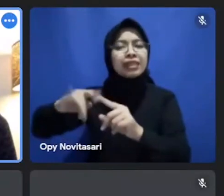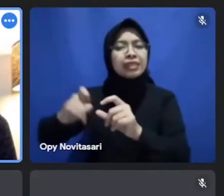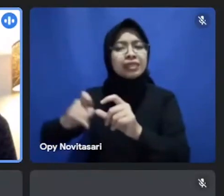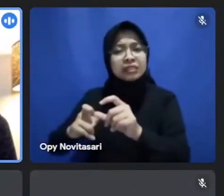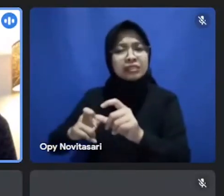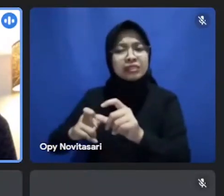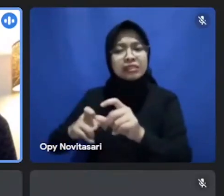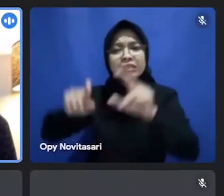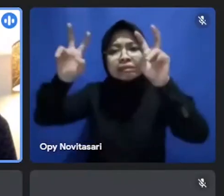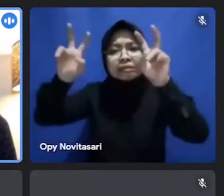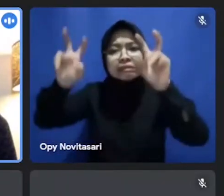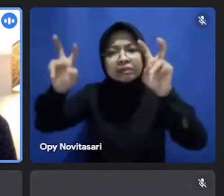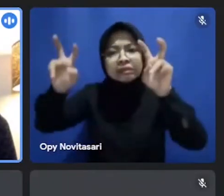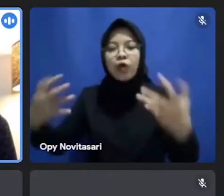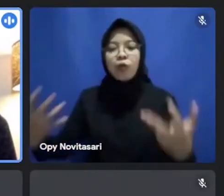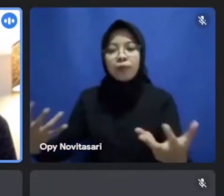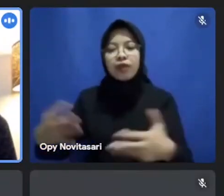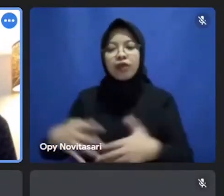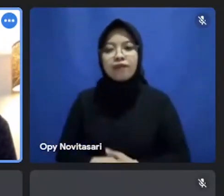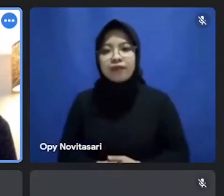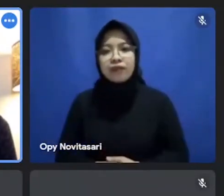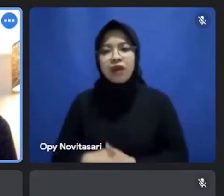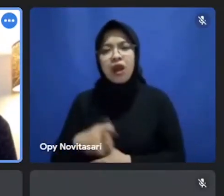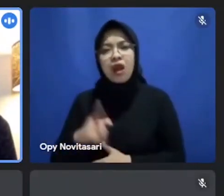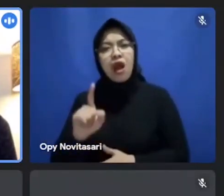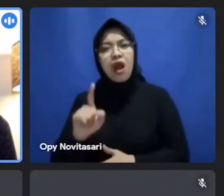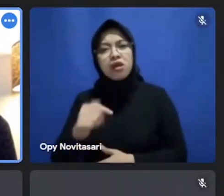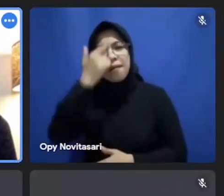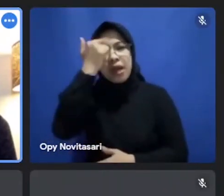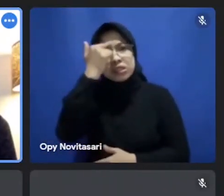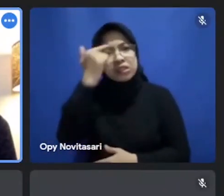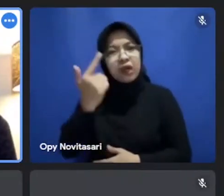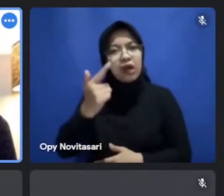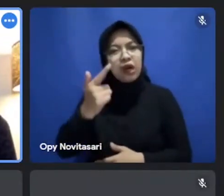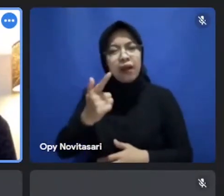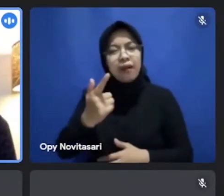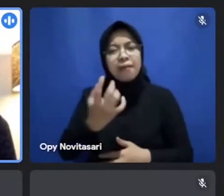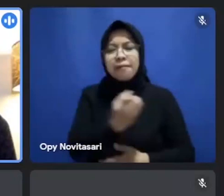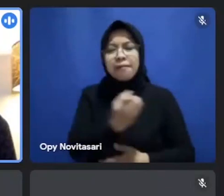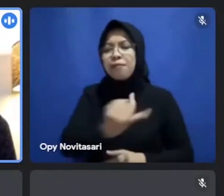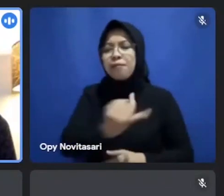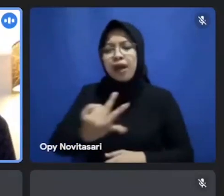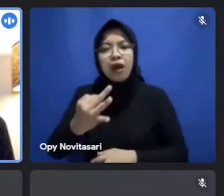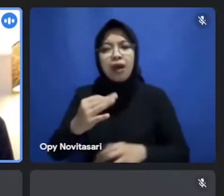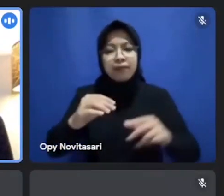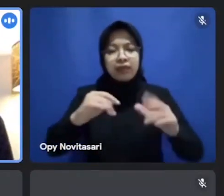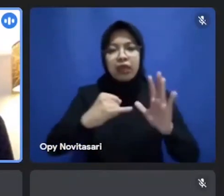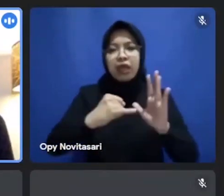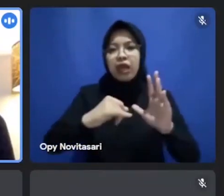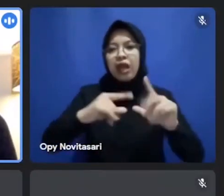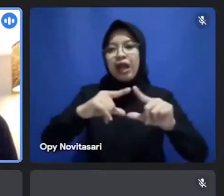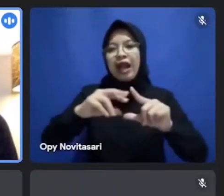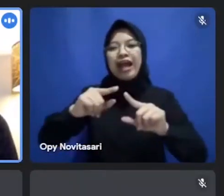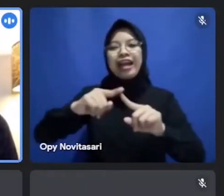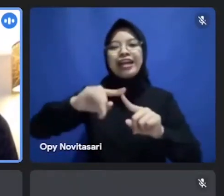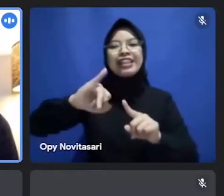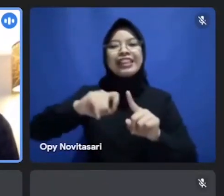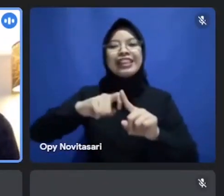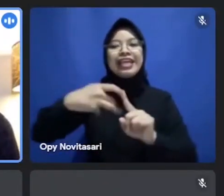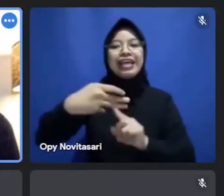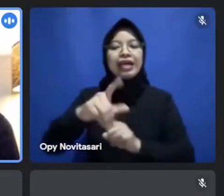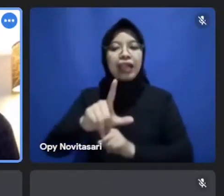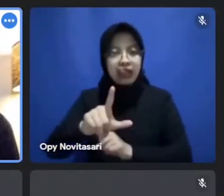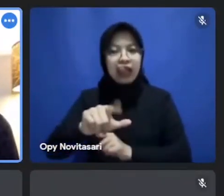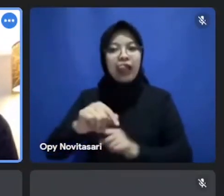e ada satu bahasan yang eh satu artikel yang membahas soal